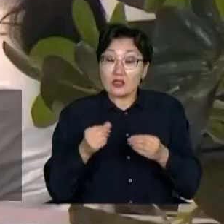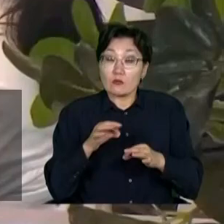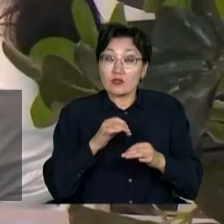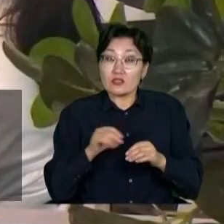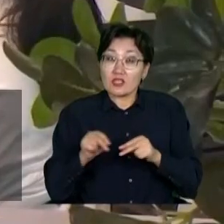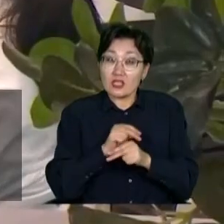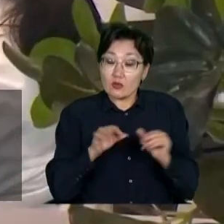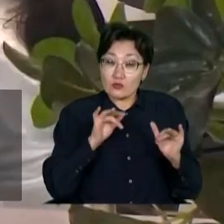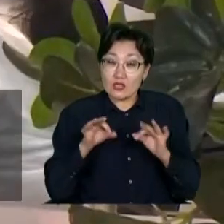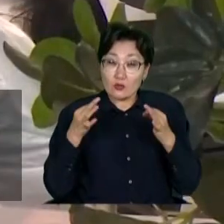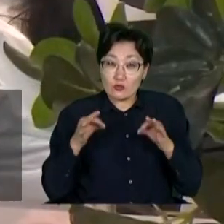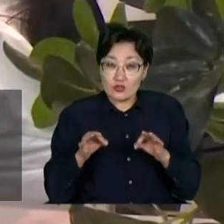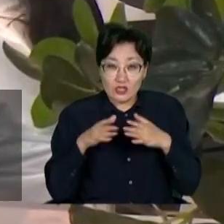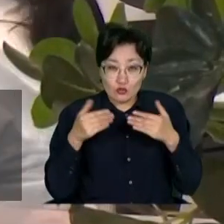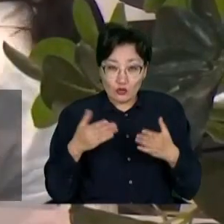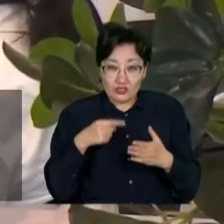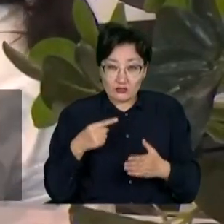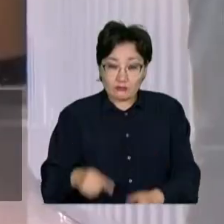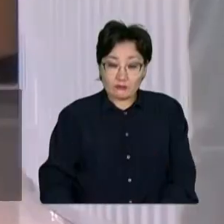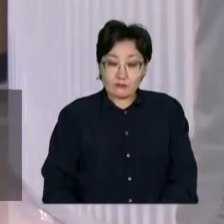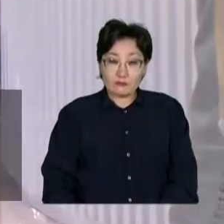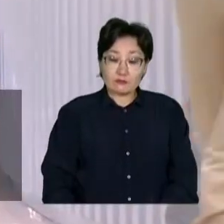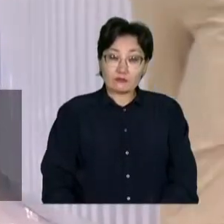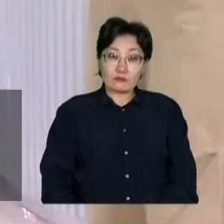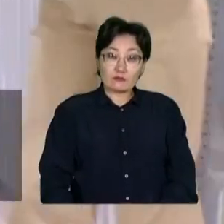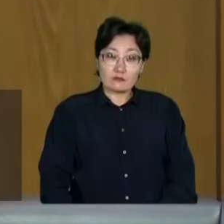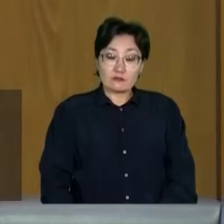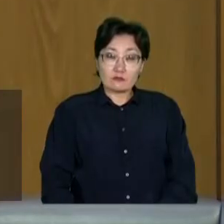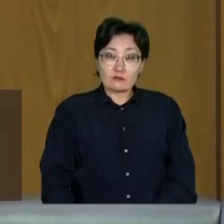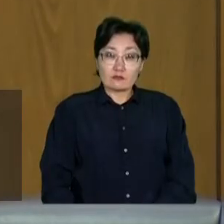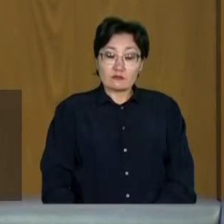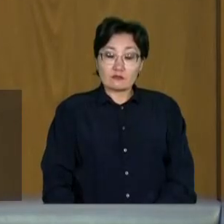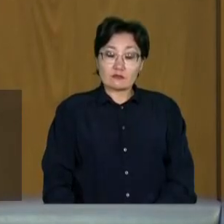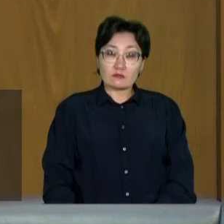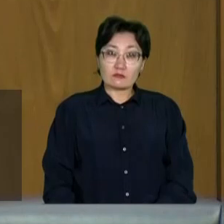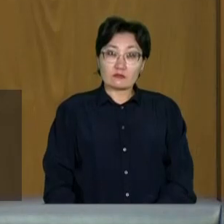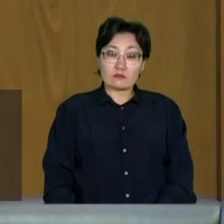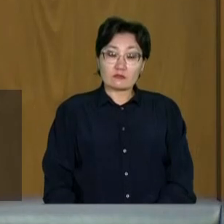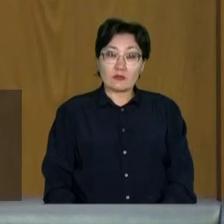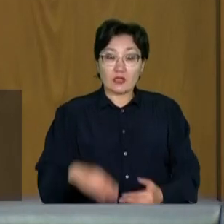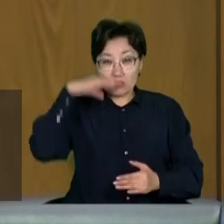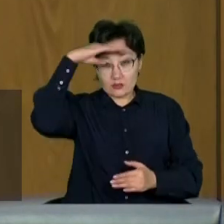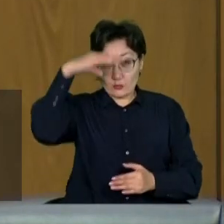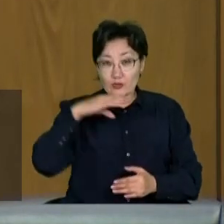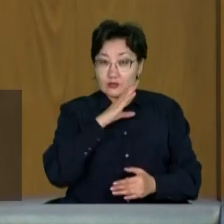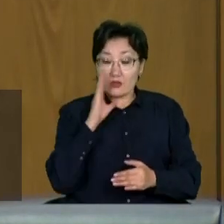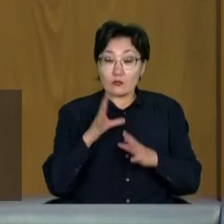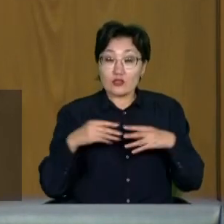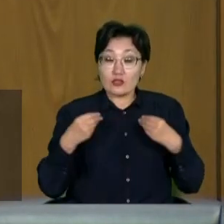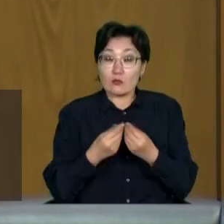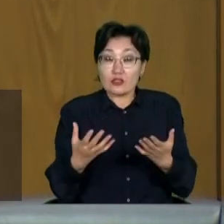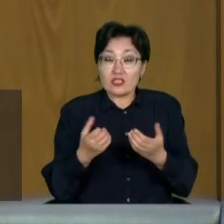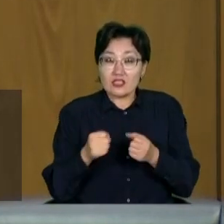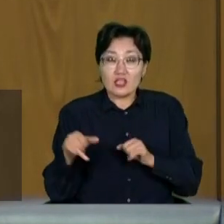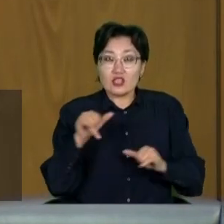шараларына жұмсауға рұқсаты жоқ, дейді. родителям. Ата-аналарға қордан ақша алу үшін